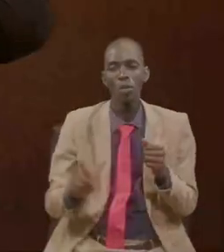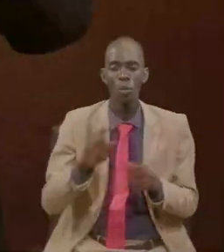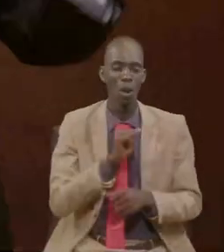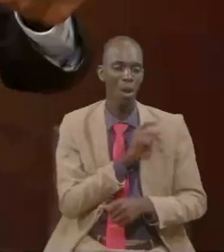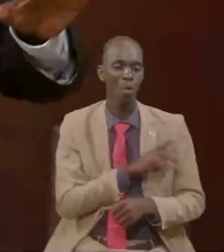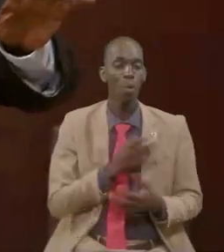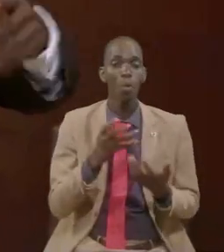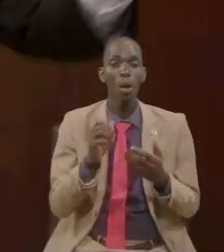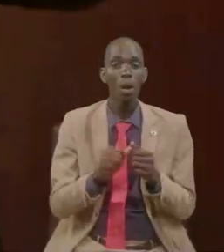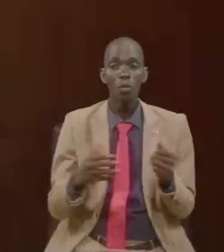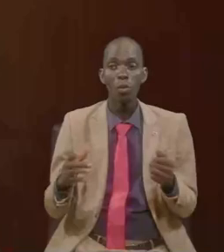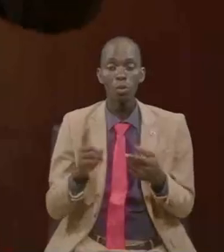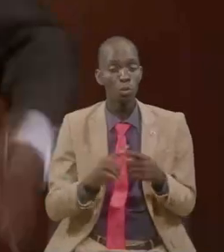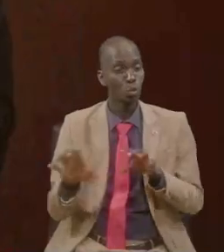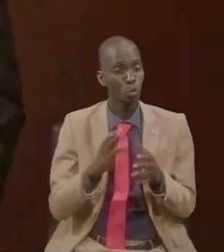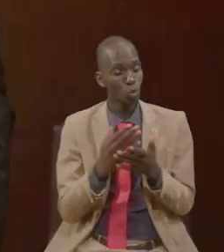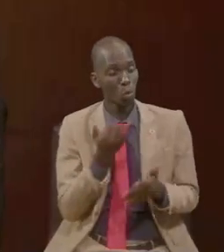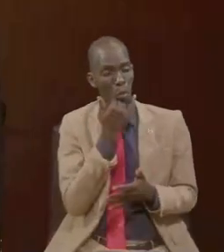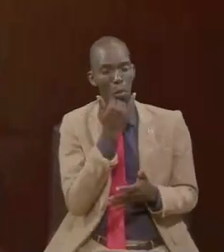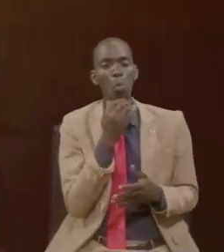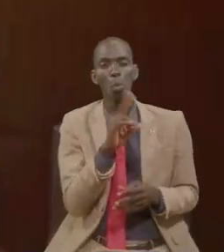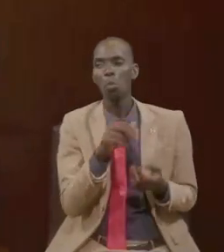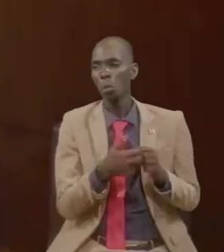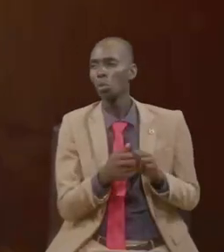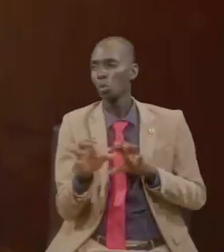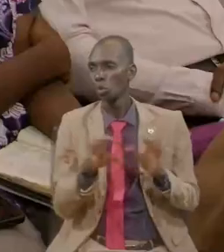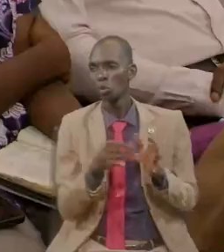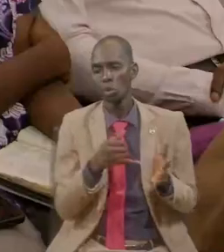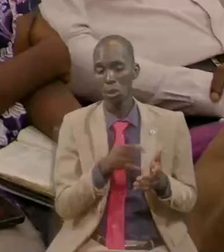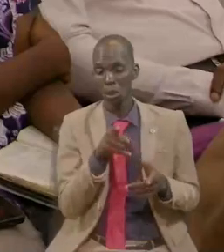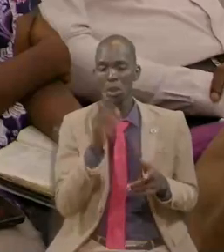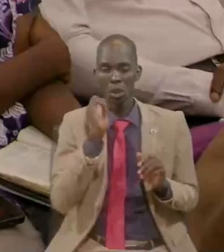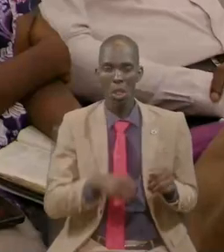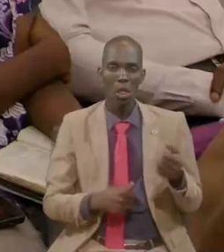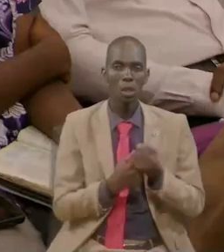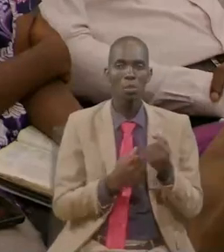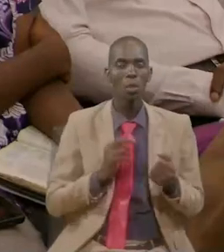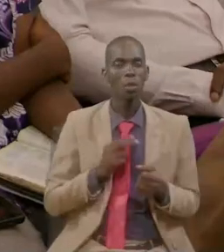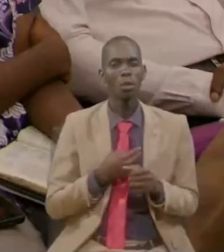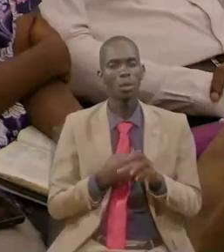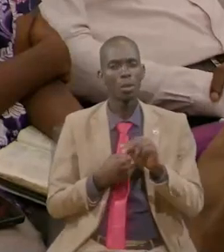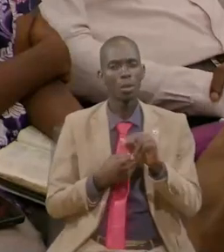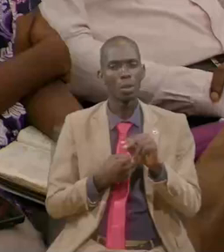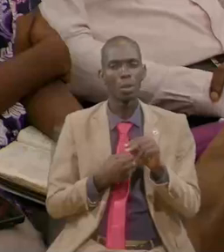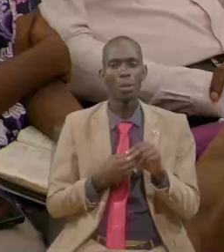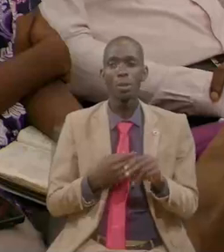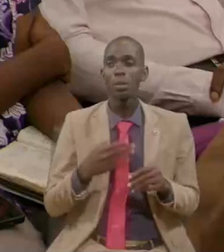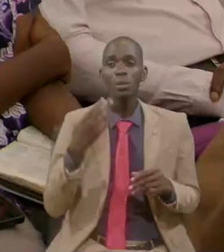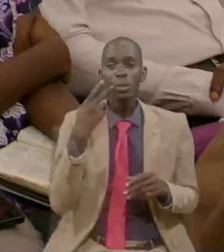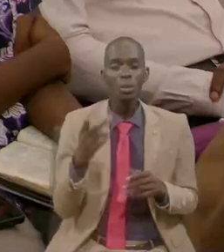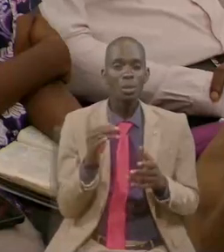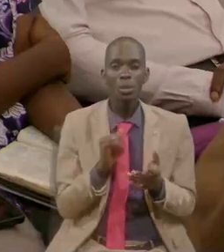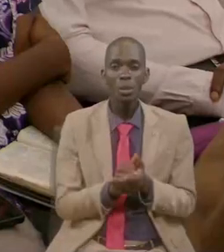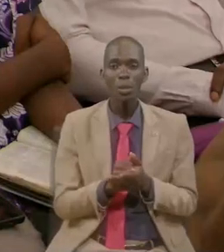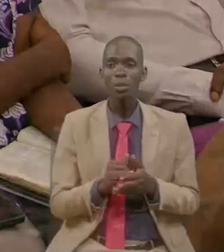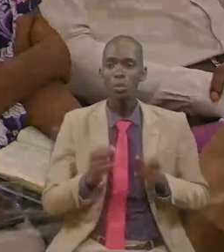apprécie. Alors tu ne veux, si quelqu'un veut faire quelque chose de mauvais, appelez-le. Il va nous faire ça. Et ceux qui plaisent